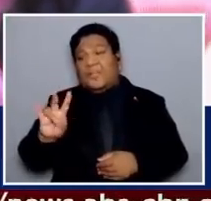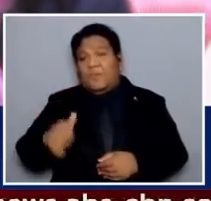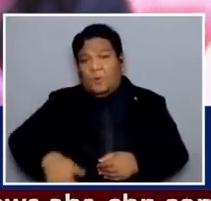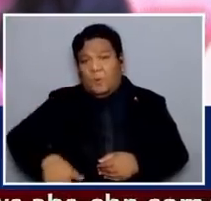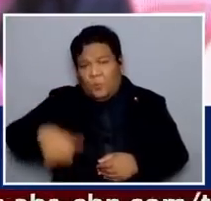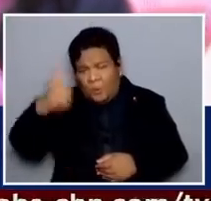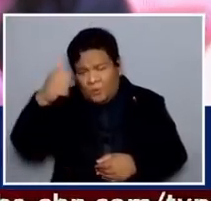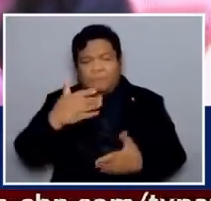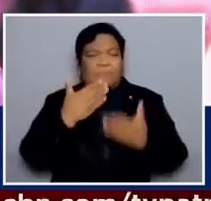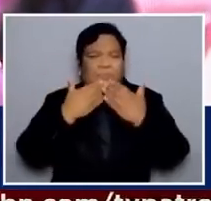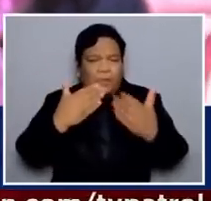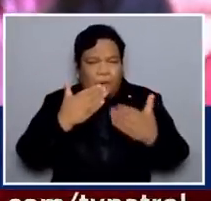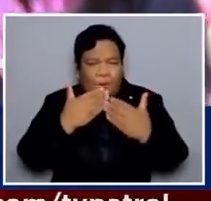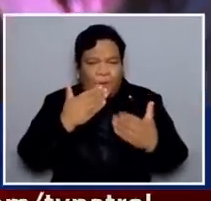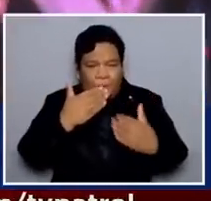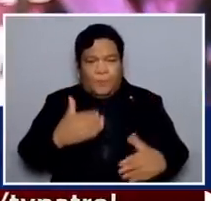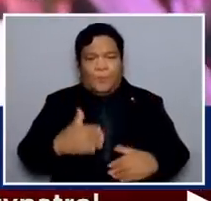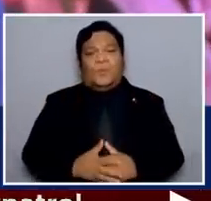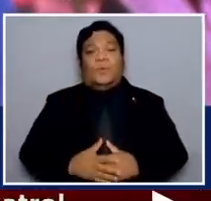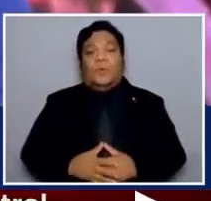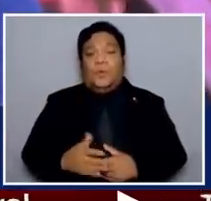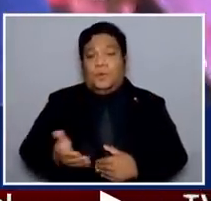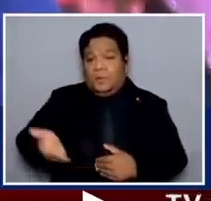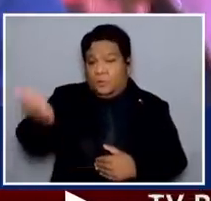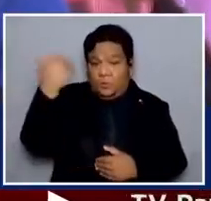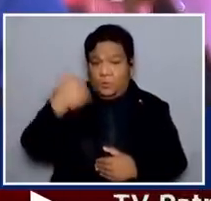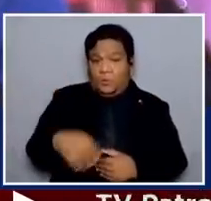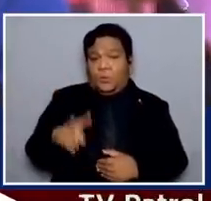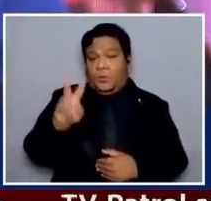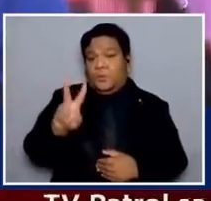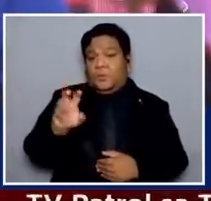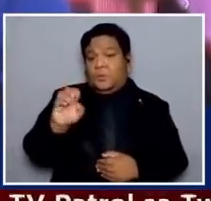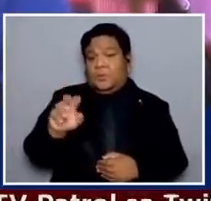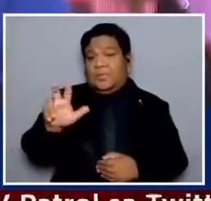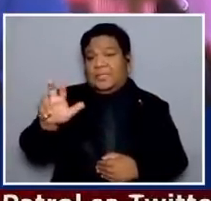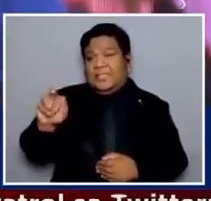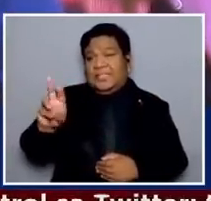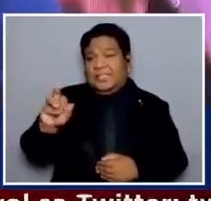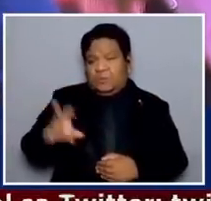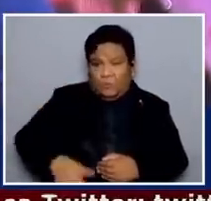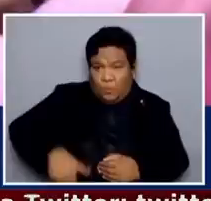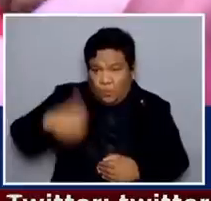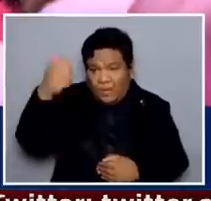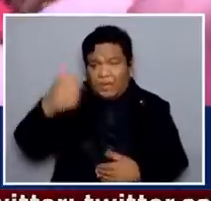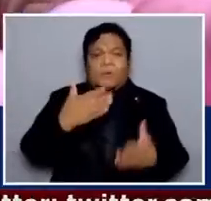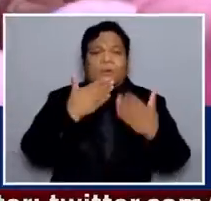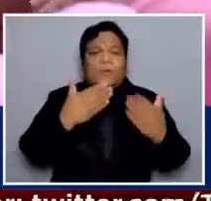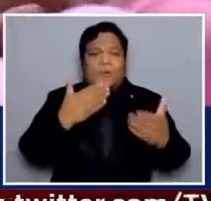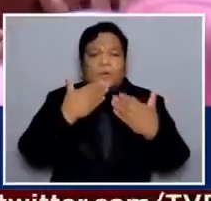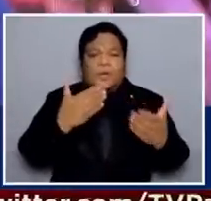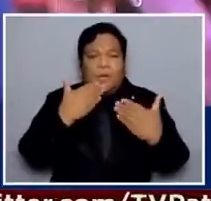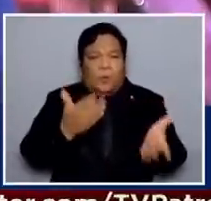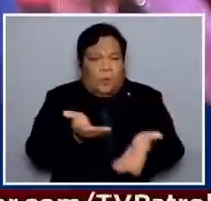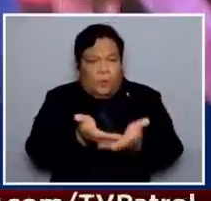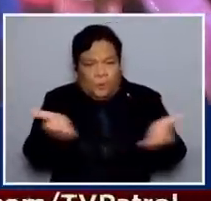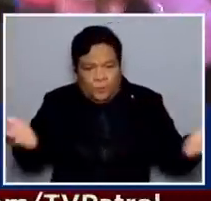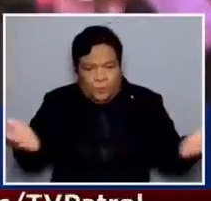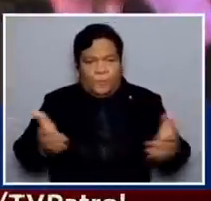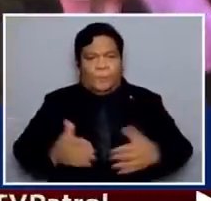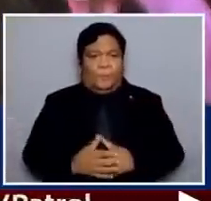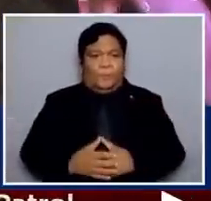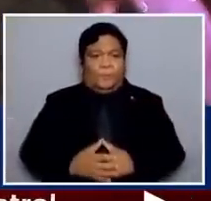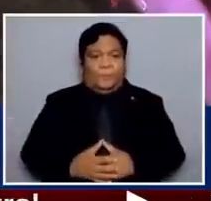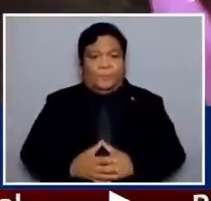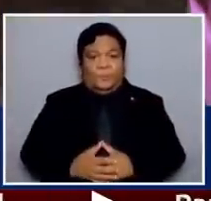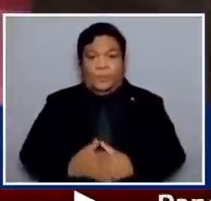salamat Rizal. Nanalo rin ako noong 2016, maraming salamat sa inyo. Hindi